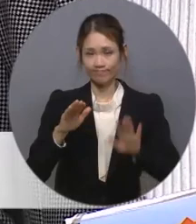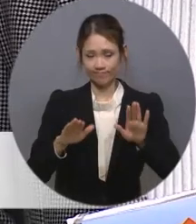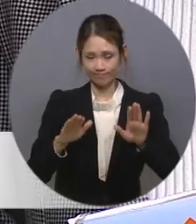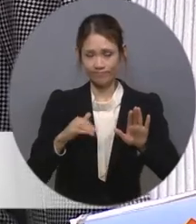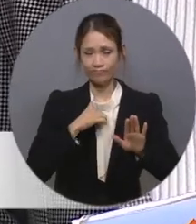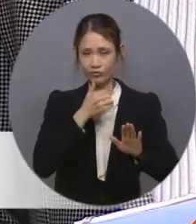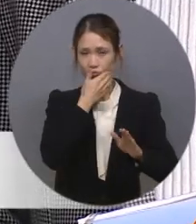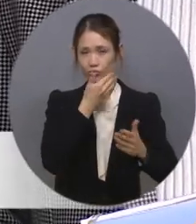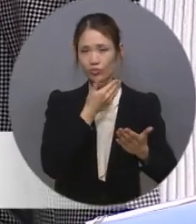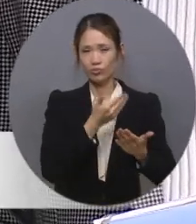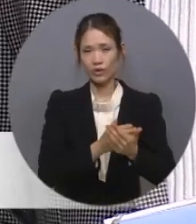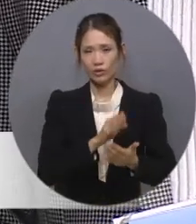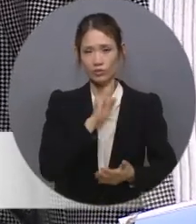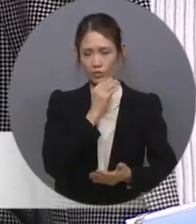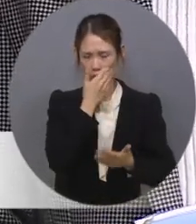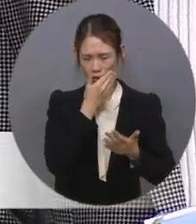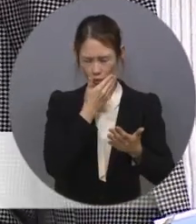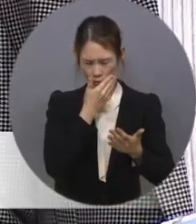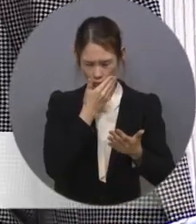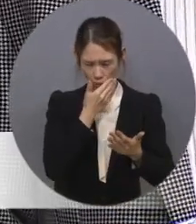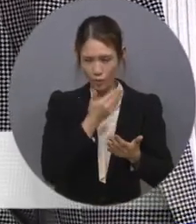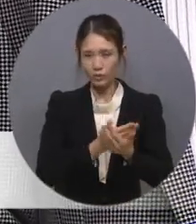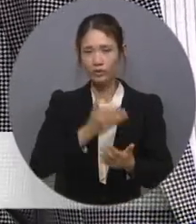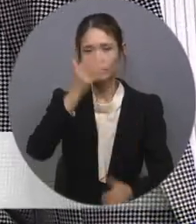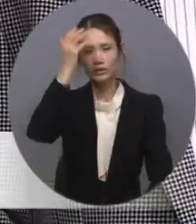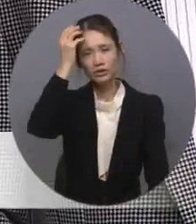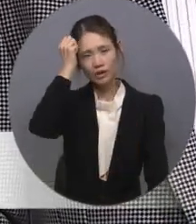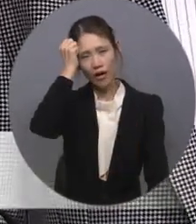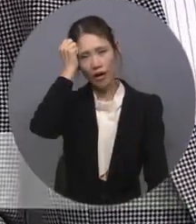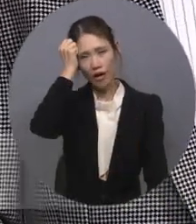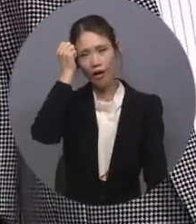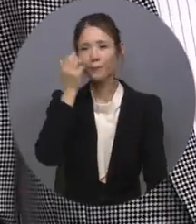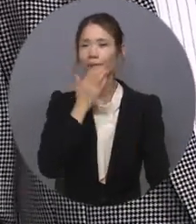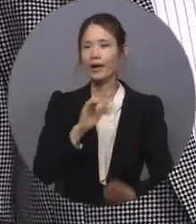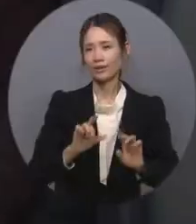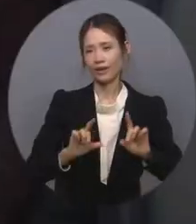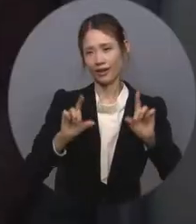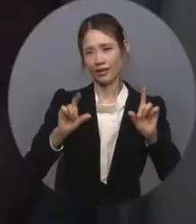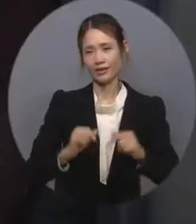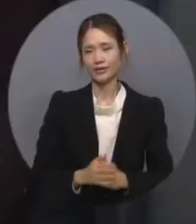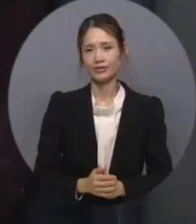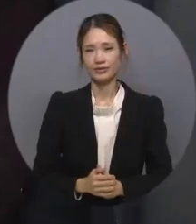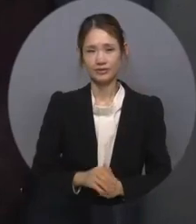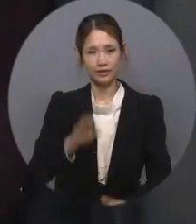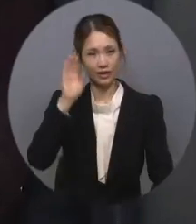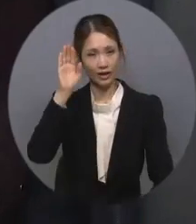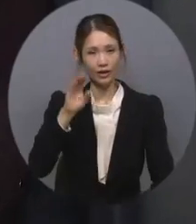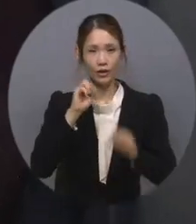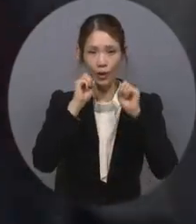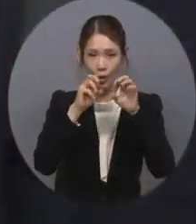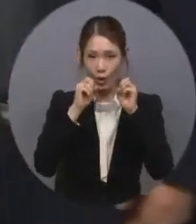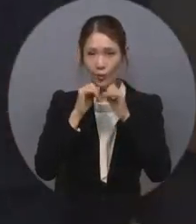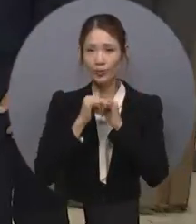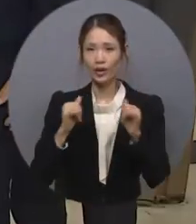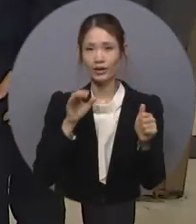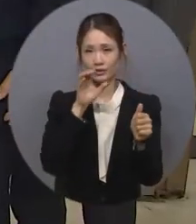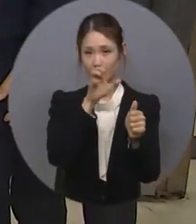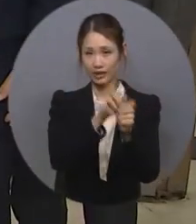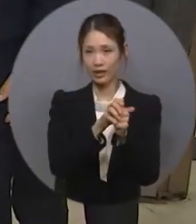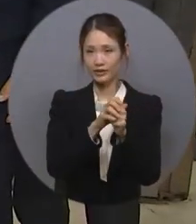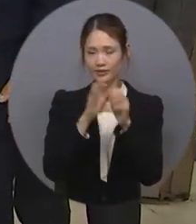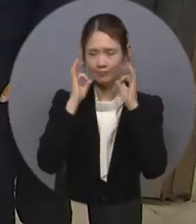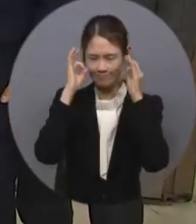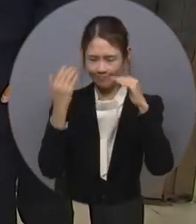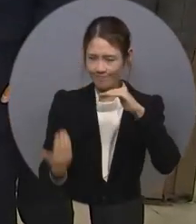아주 소중하고 못된 날이었어요. 앞으로 홍보대사로서 최선을